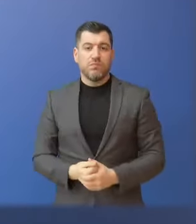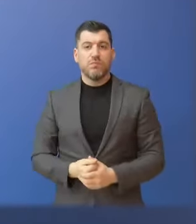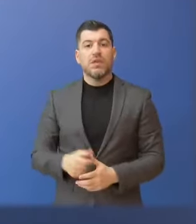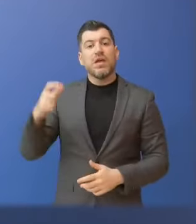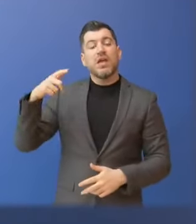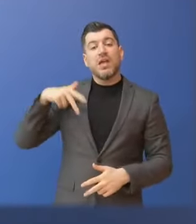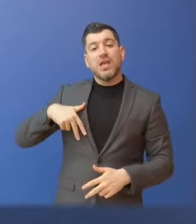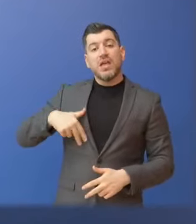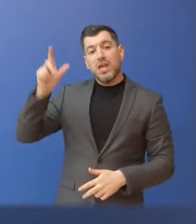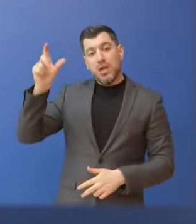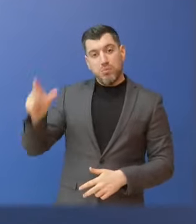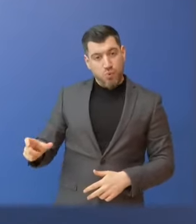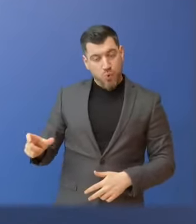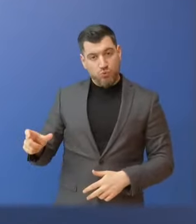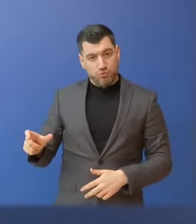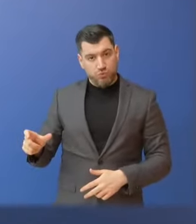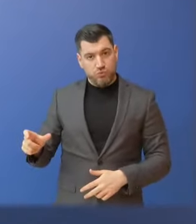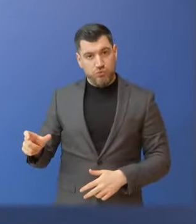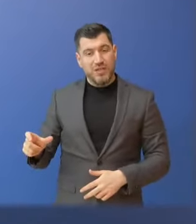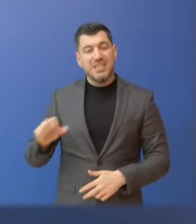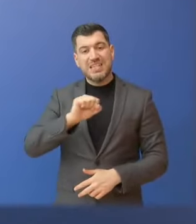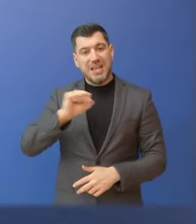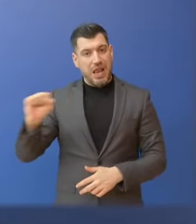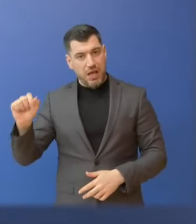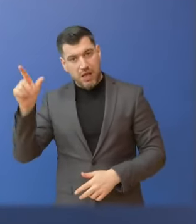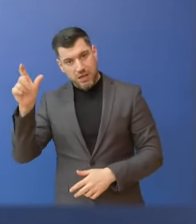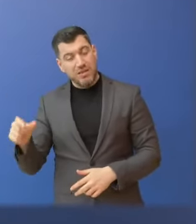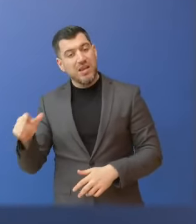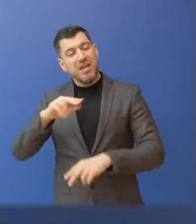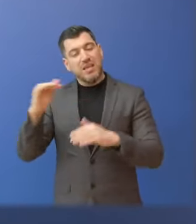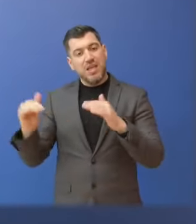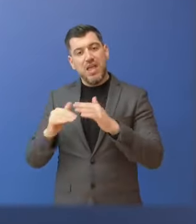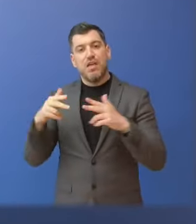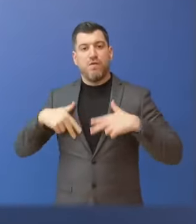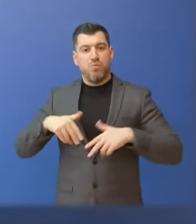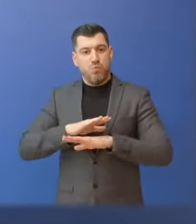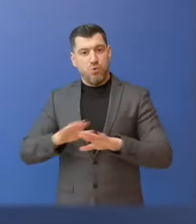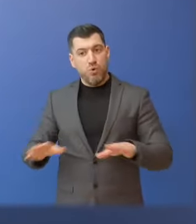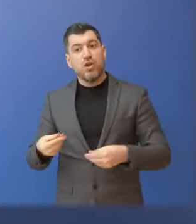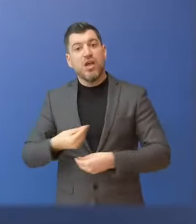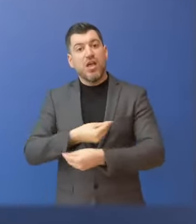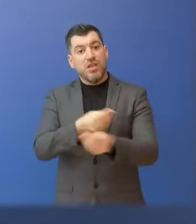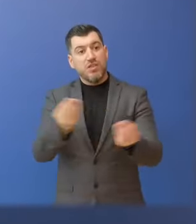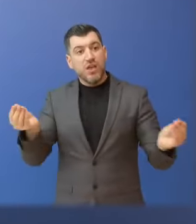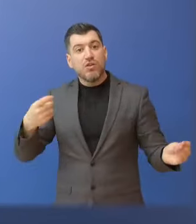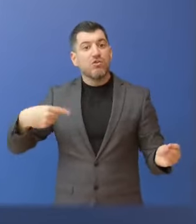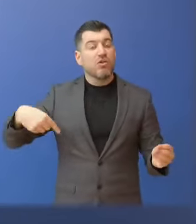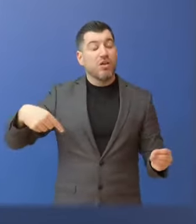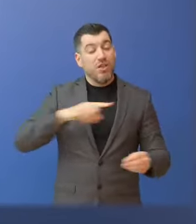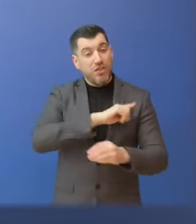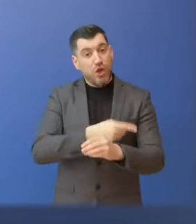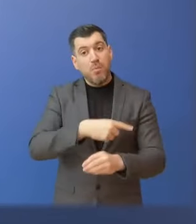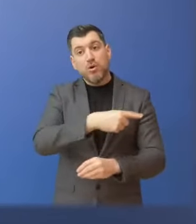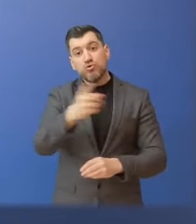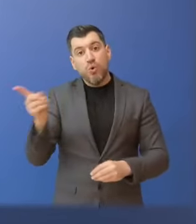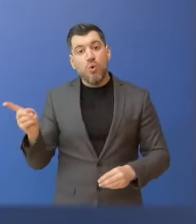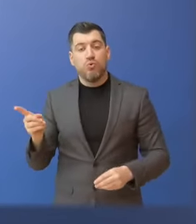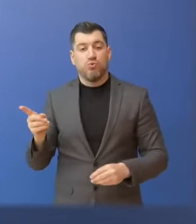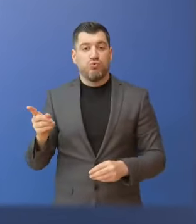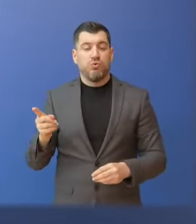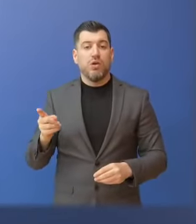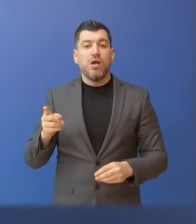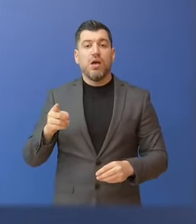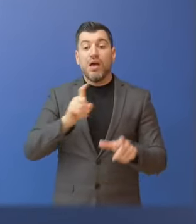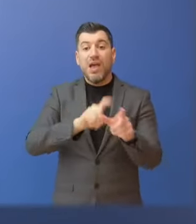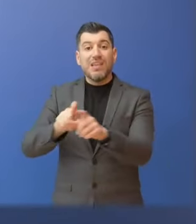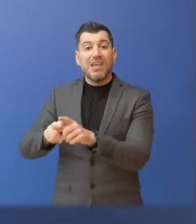της υφυπουργού αλεξάνδρας σδούκου θεσμο αθετεί η δυνατότητα στους παρόχους ηλεκτρικής ενέργειας να προσφέρουν μικτά προϊόντα προμήθειας ηλεκτρικής